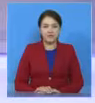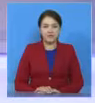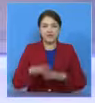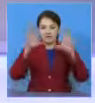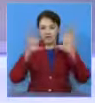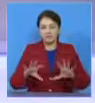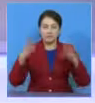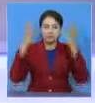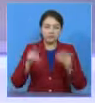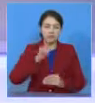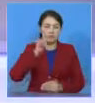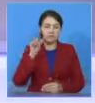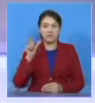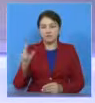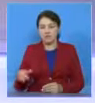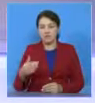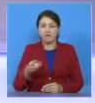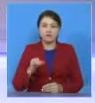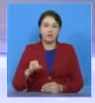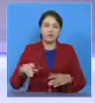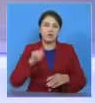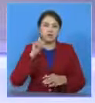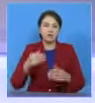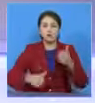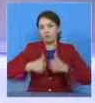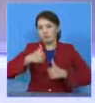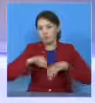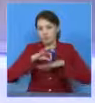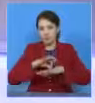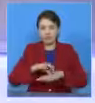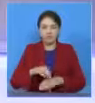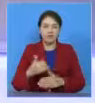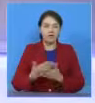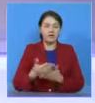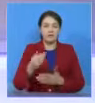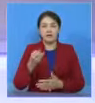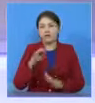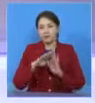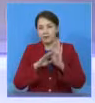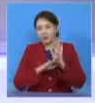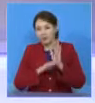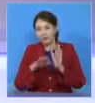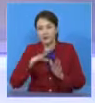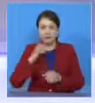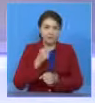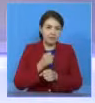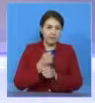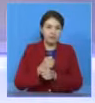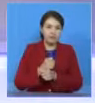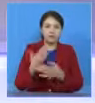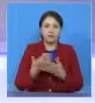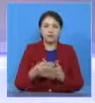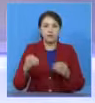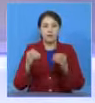Конституция күніне орай жастар ресурстық орталығы жастардың арасында конкурс өткізді. Байқау жаңа бағыт мобилография бойынша ұйымдастырылды. Онан